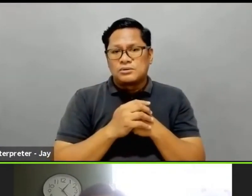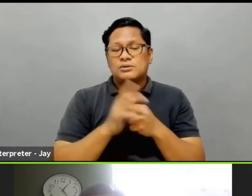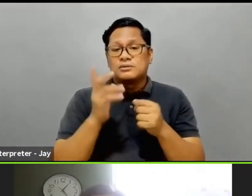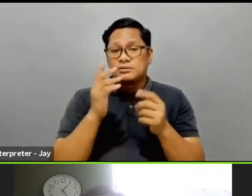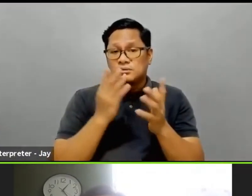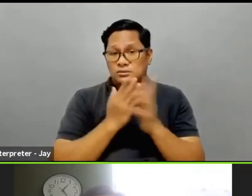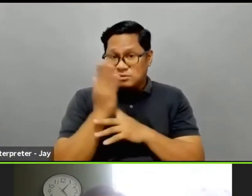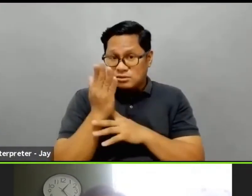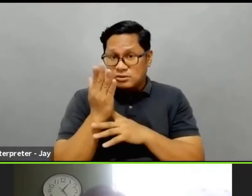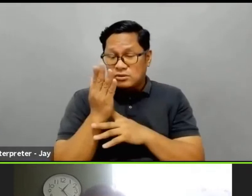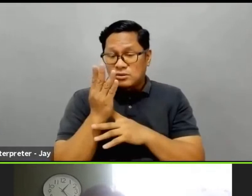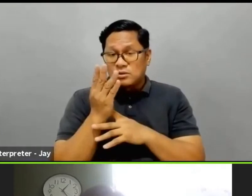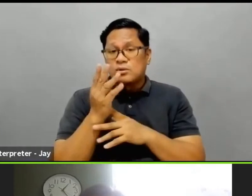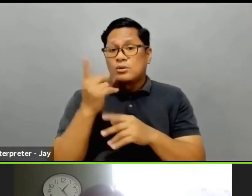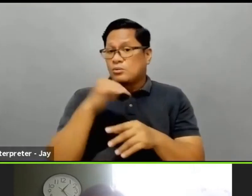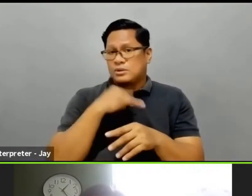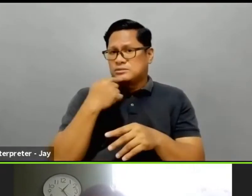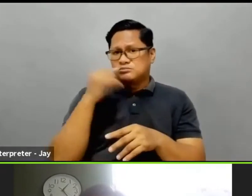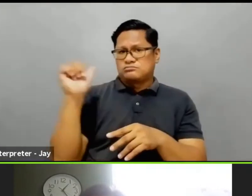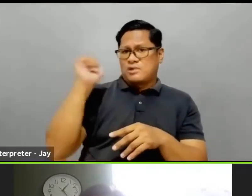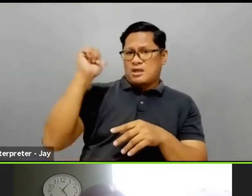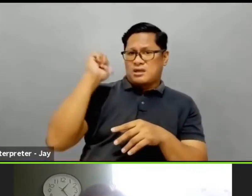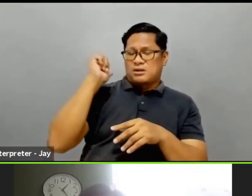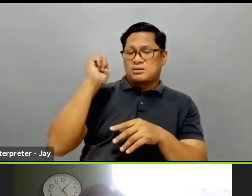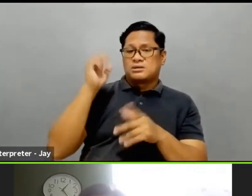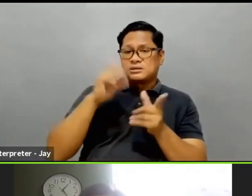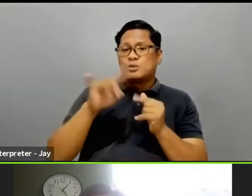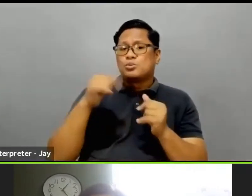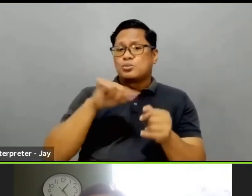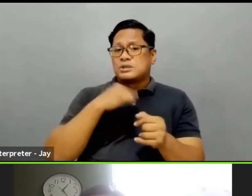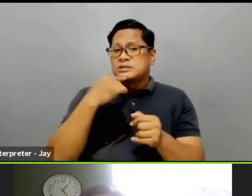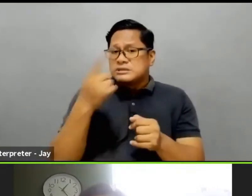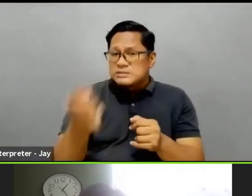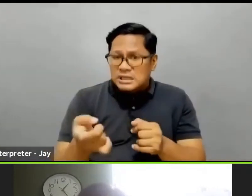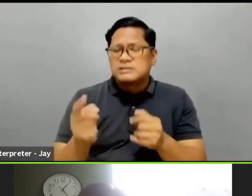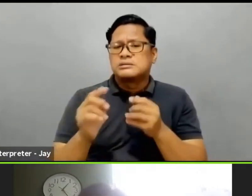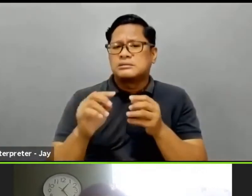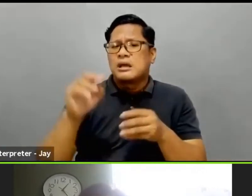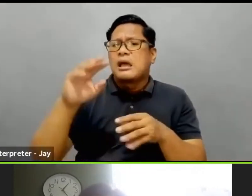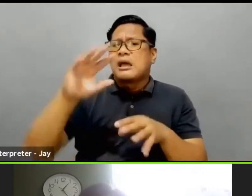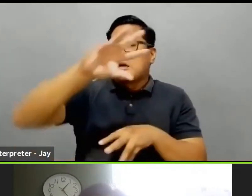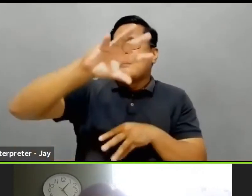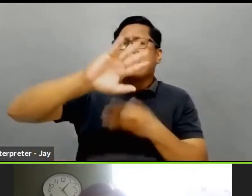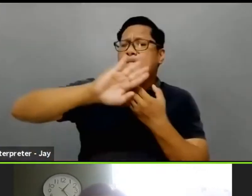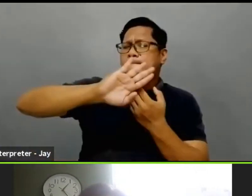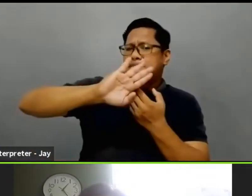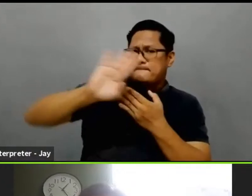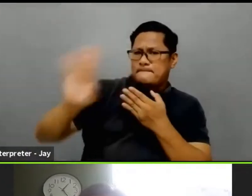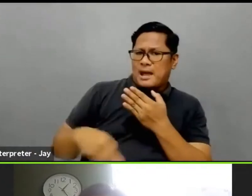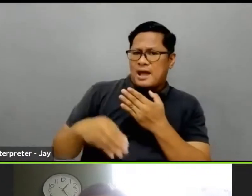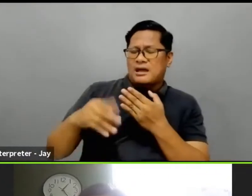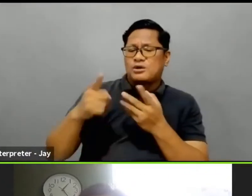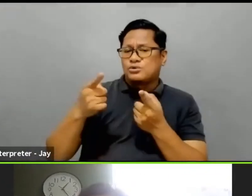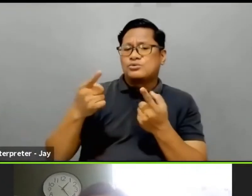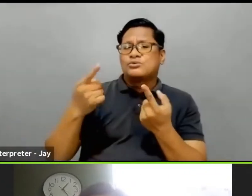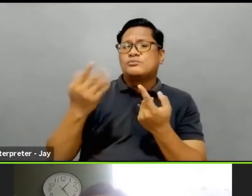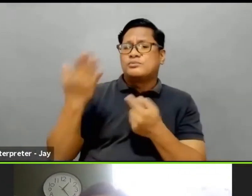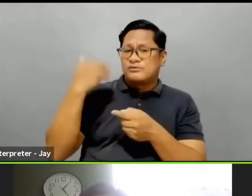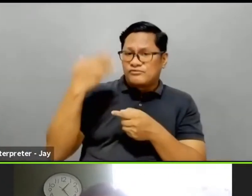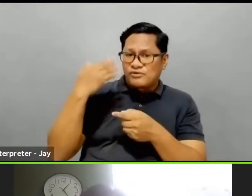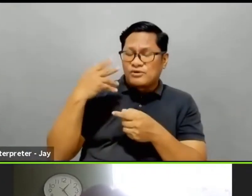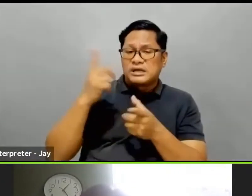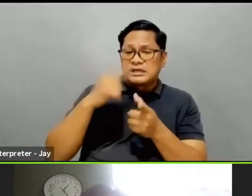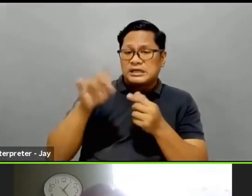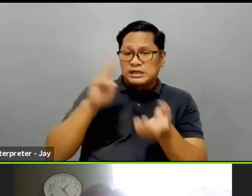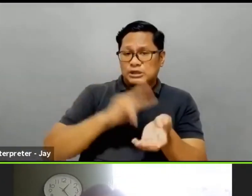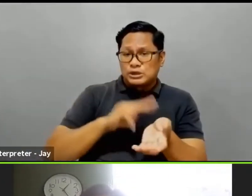So kami tinututulan namin yan at sinasabi namin na ibalik na lang yung dati na mga position nila at yung nurse 2 itaas